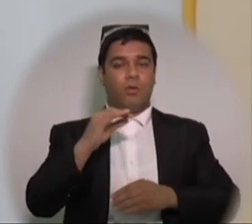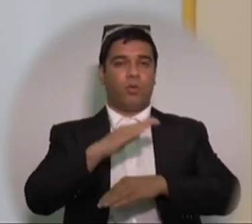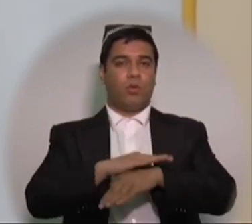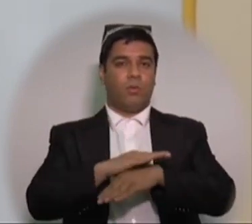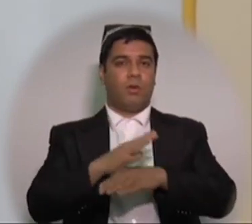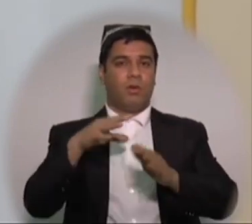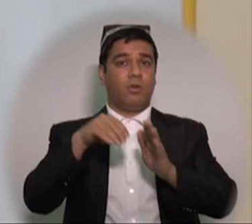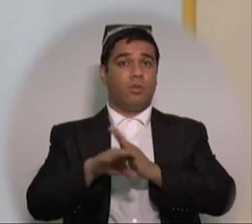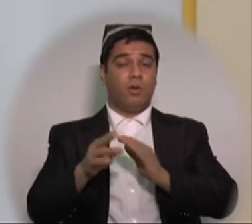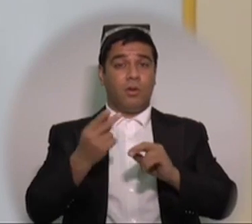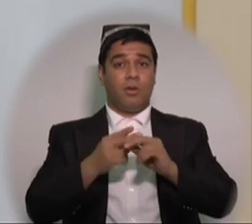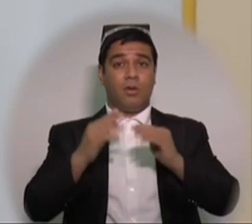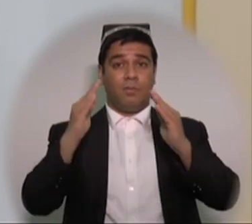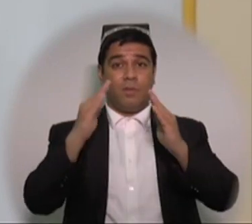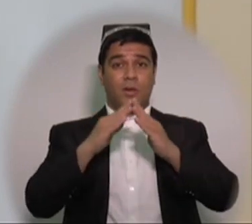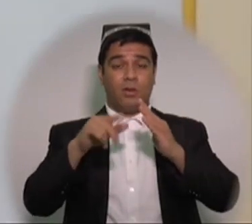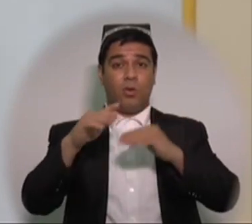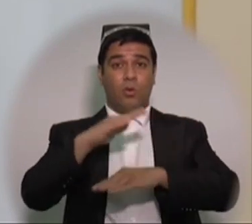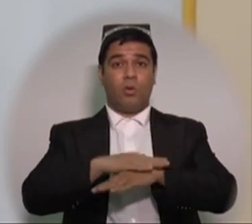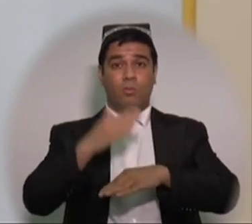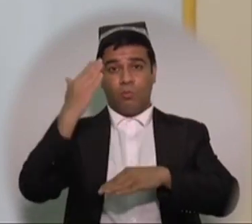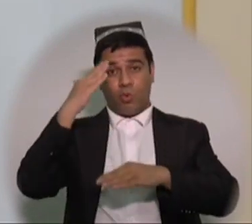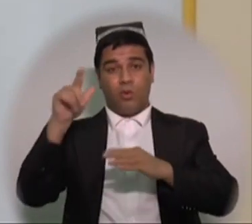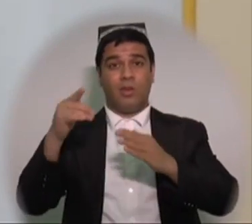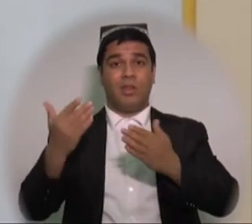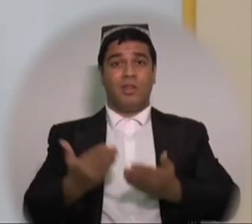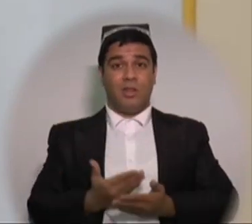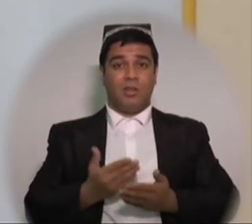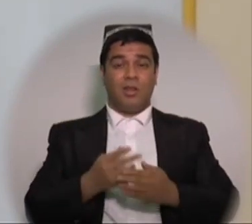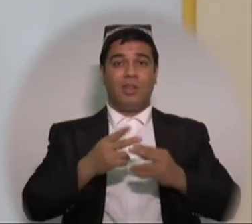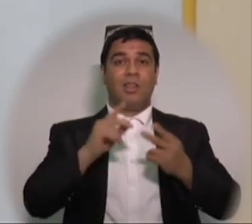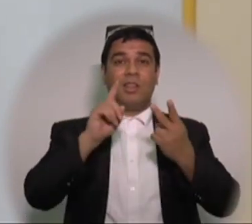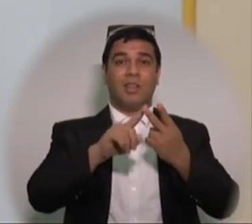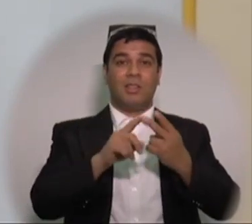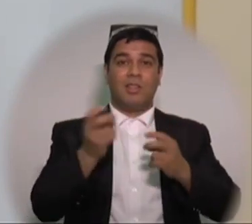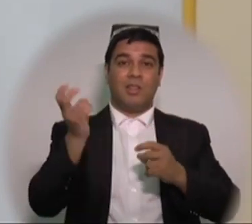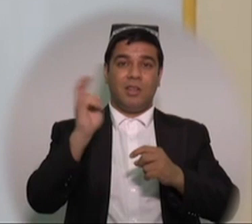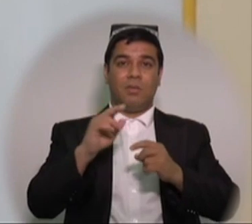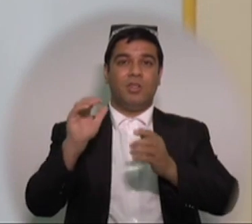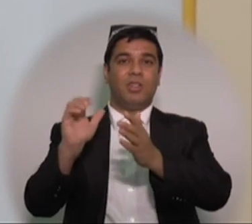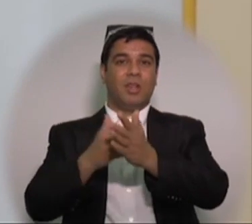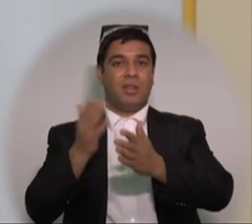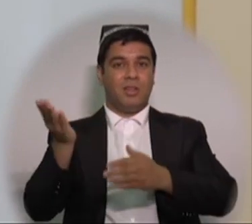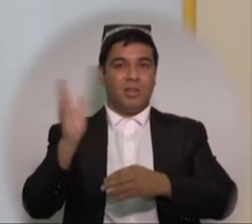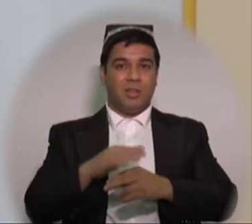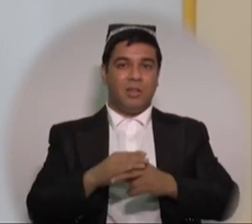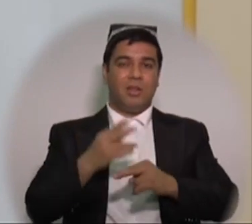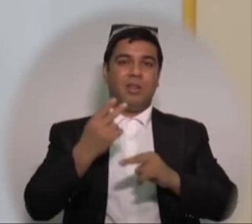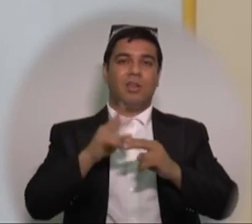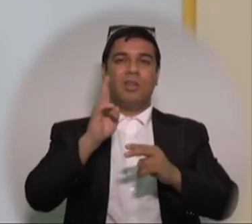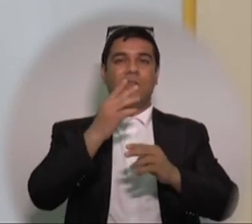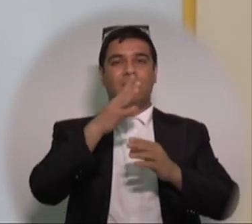iboratdir. Maskanning odobi birovni yashash joyiga ikkinchisi kelib chaqirishi, bir